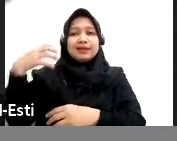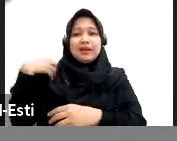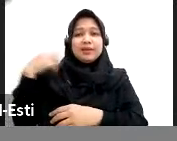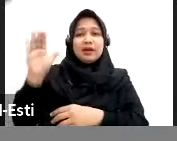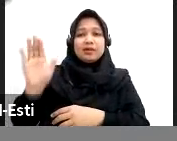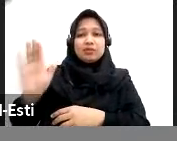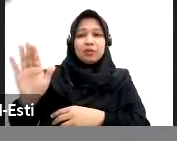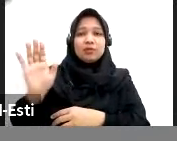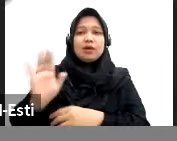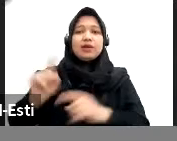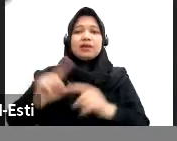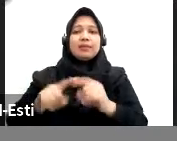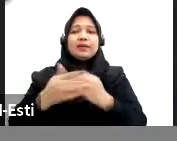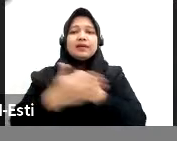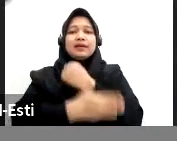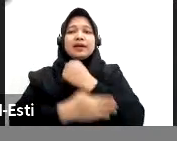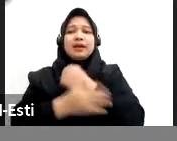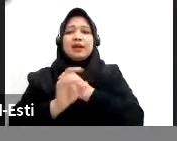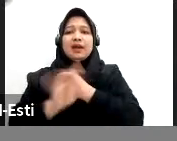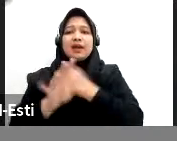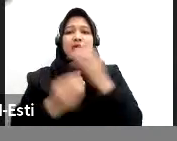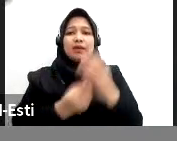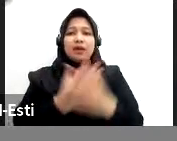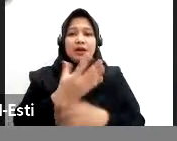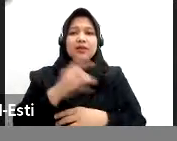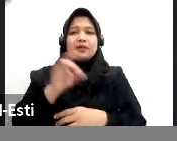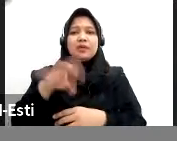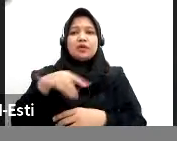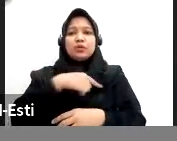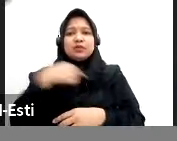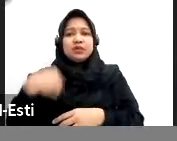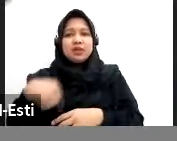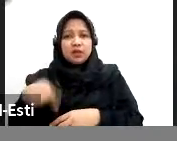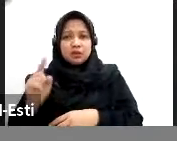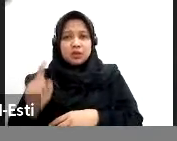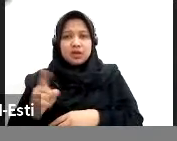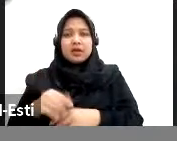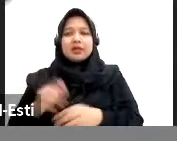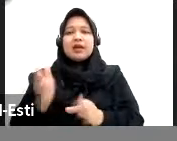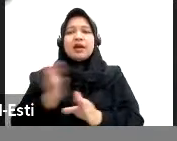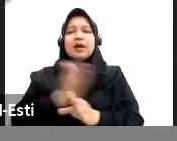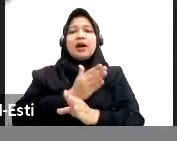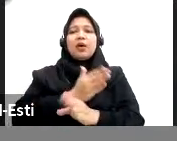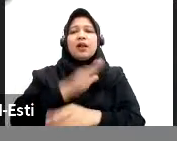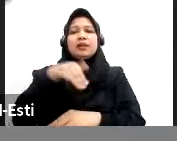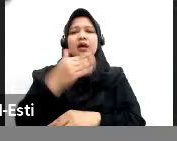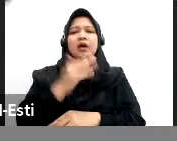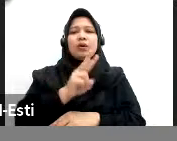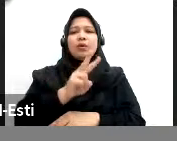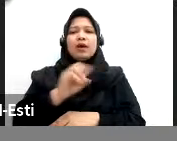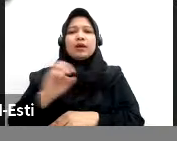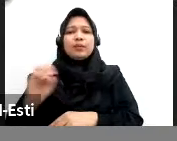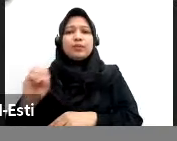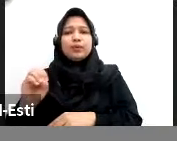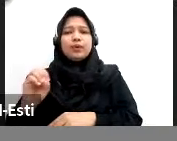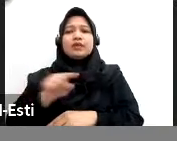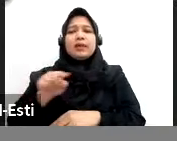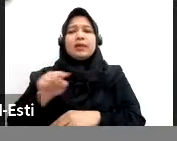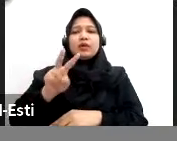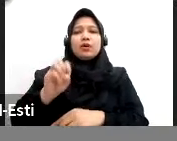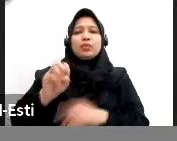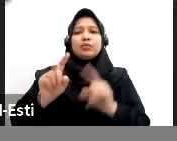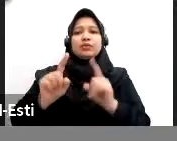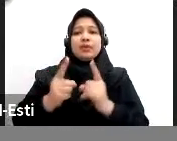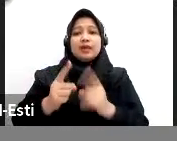berkembang di negara-negara lain termasuk juga di China di awal tahun 2000-an santai di tahun 2011